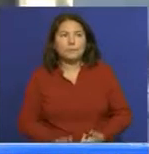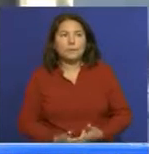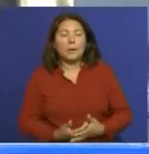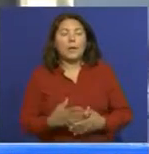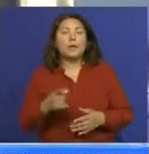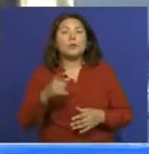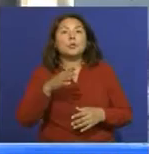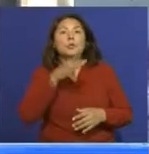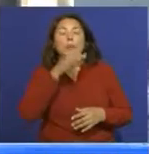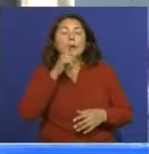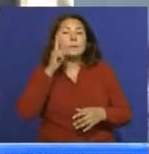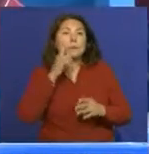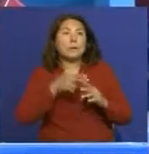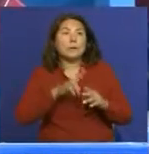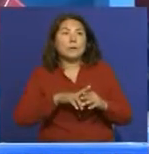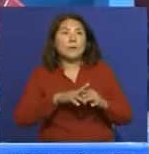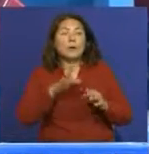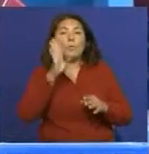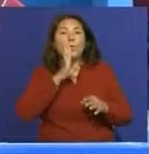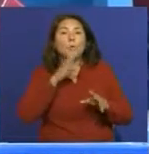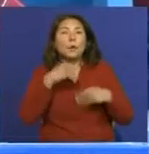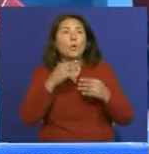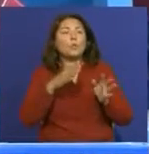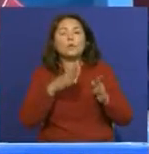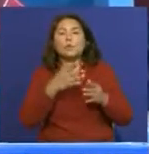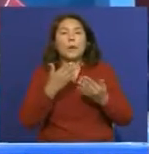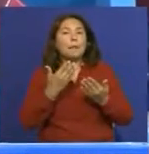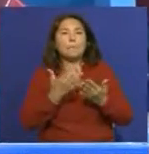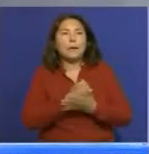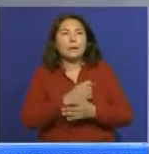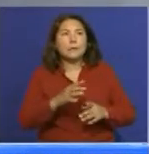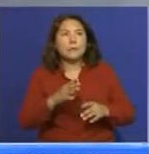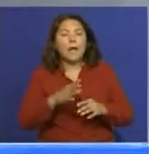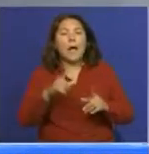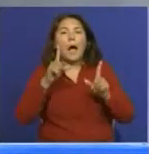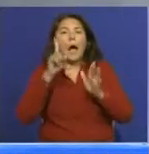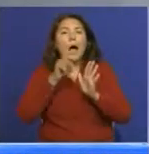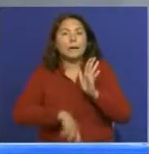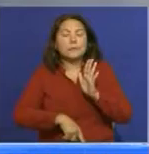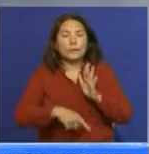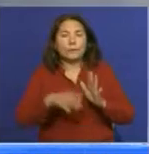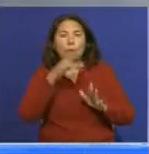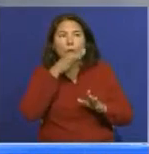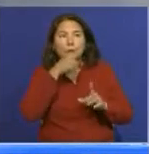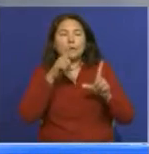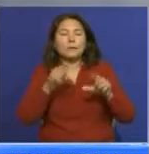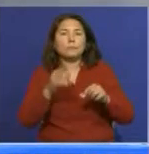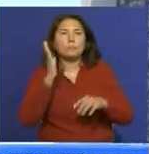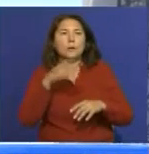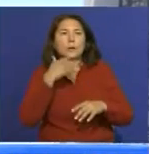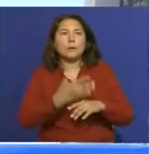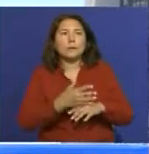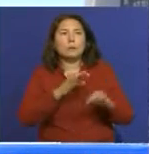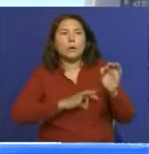Жаз мезгіліндегі су беру кестесі көпшіліктің көңілінен шықпай, тұрғындар кей жағдайда арыздануға дейін барғанда уақыттар болды. Енді бұл